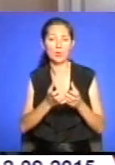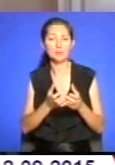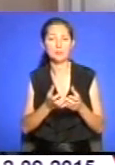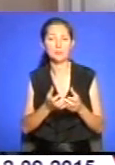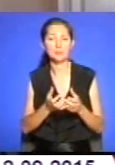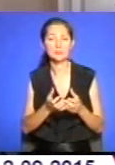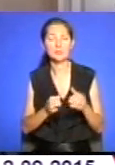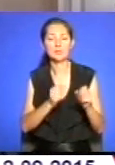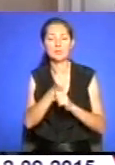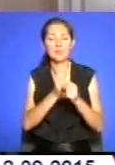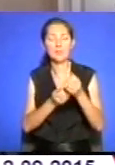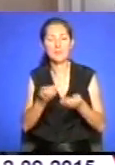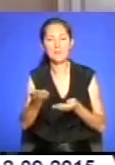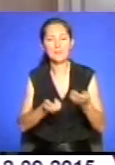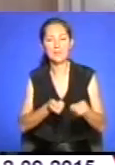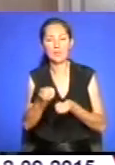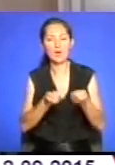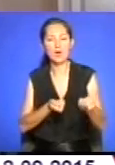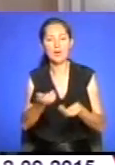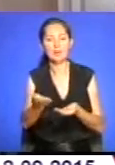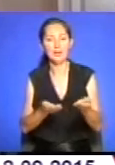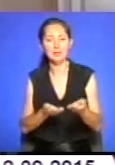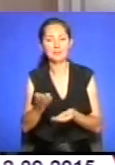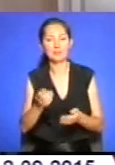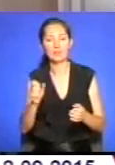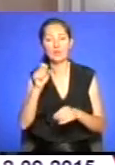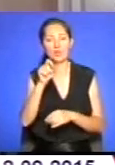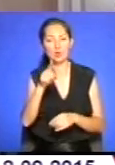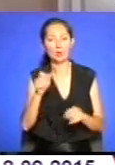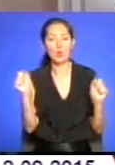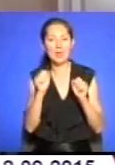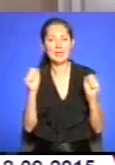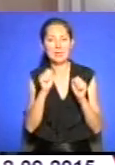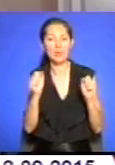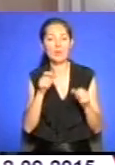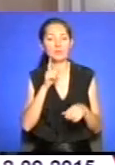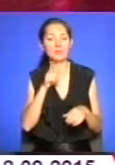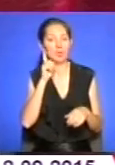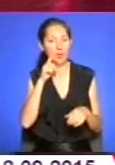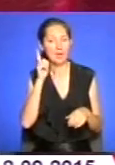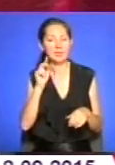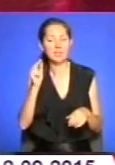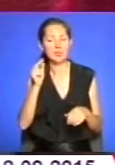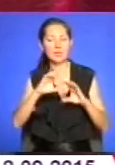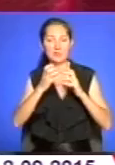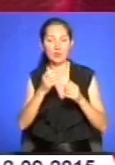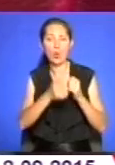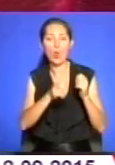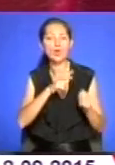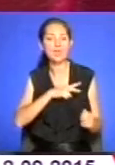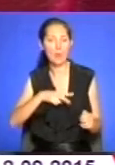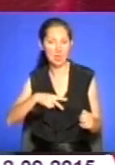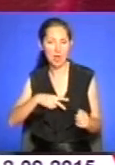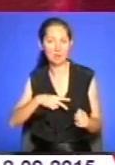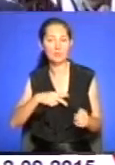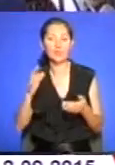В естафетній гонці золото, зимову саме юнацького чемпіонату світу. Кожна медаль зі здобутих